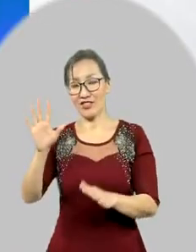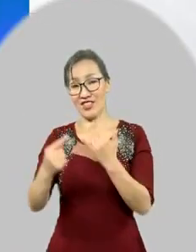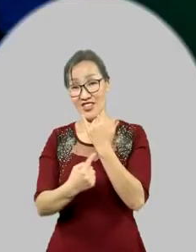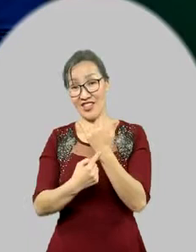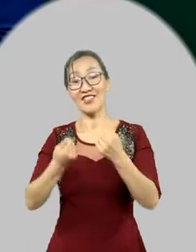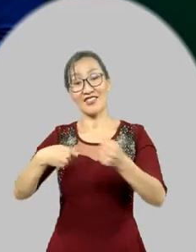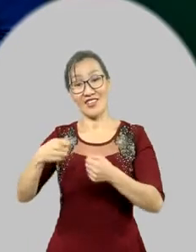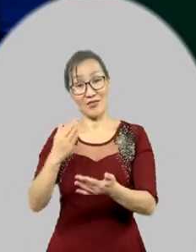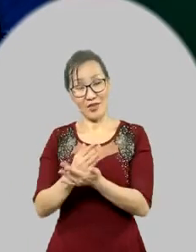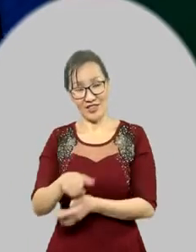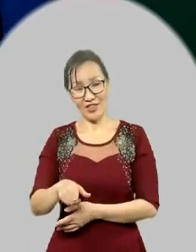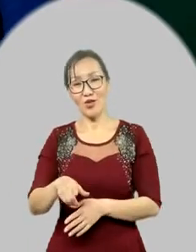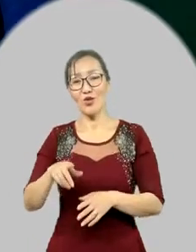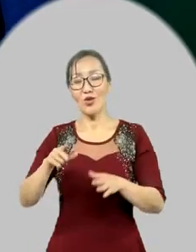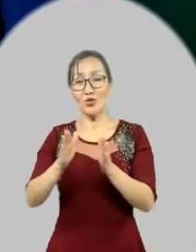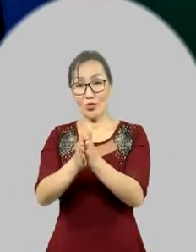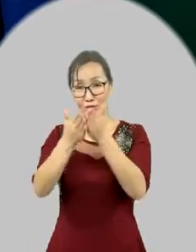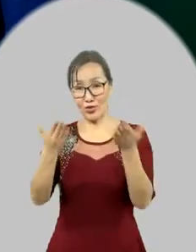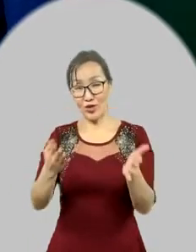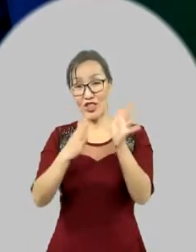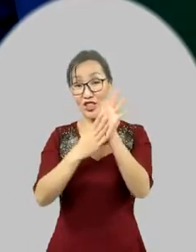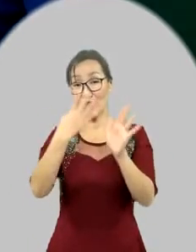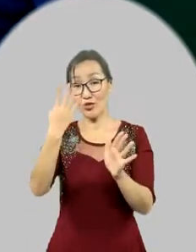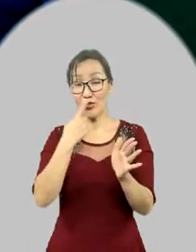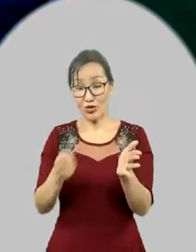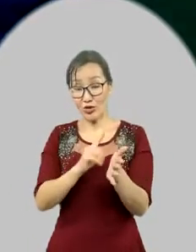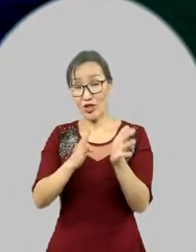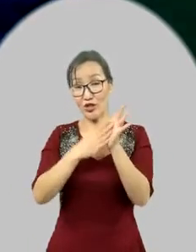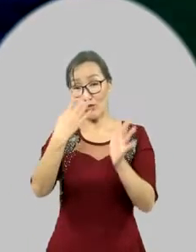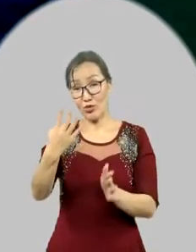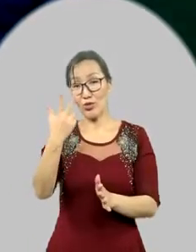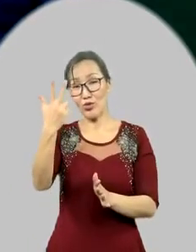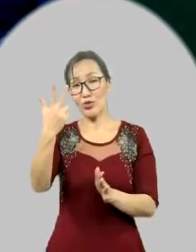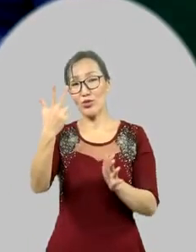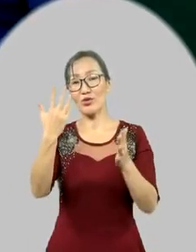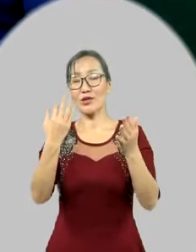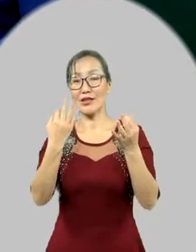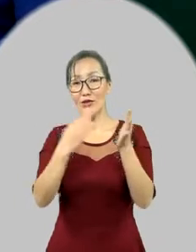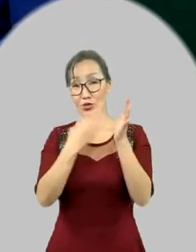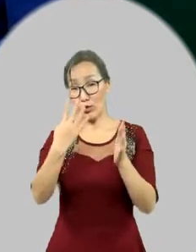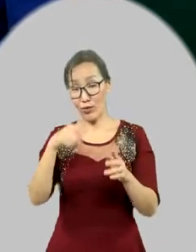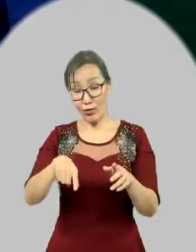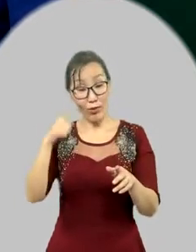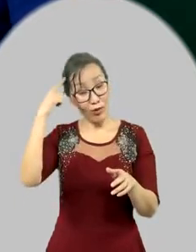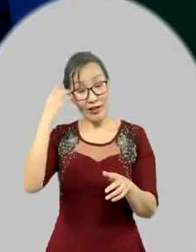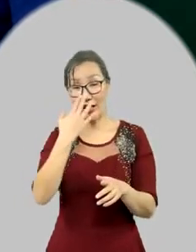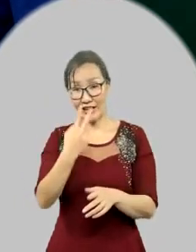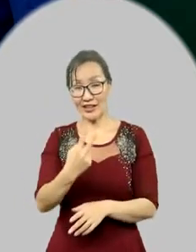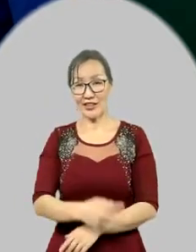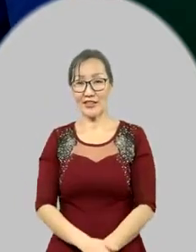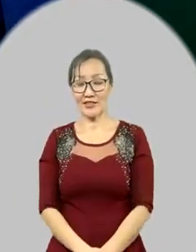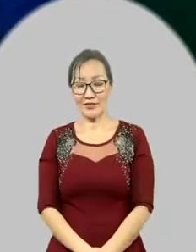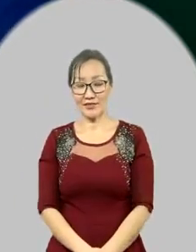байна. Бүгдээрээ сурах бичгийн 94-р хуудасны 384-р бодлогыг харцгаая.